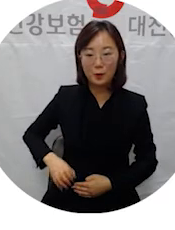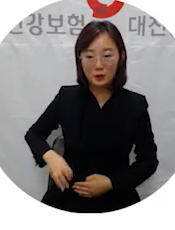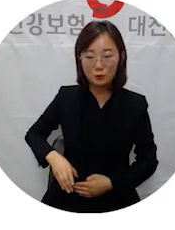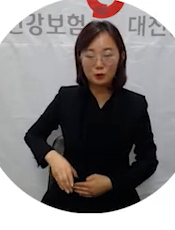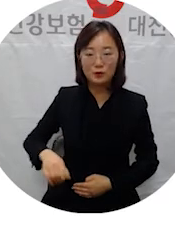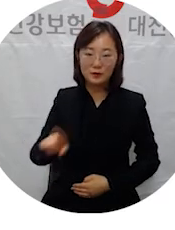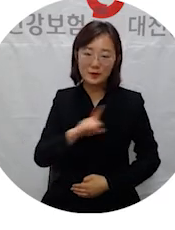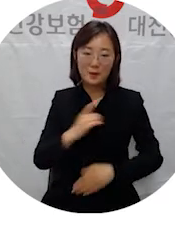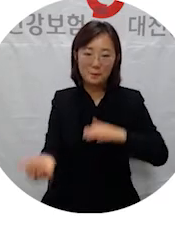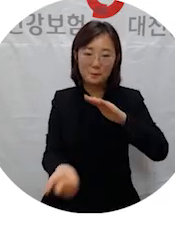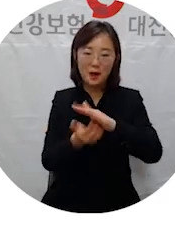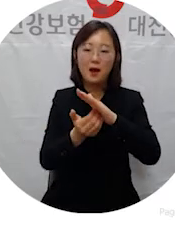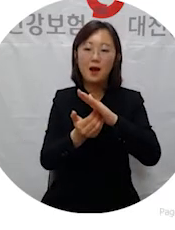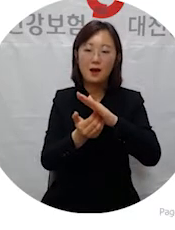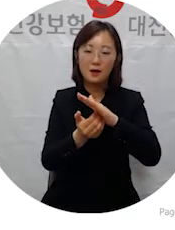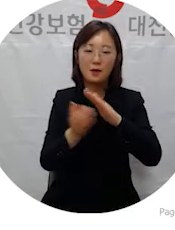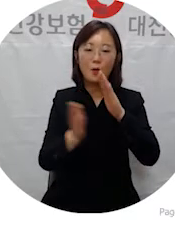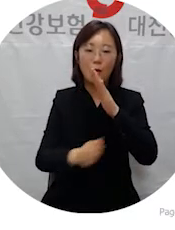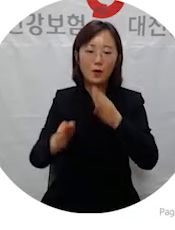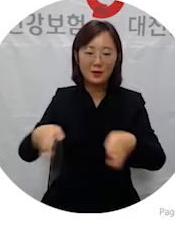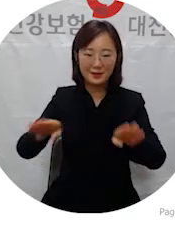공공기관으로 거듭났습니다.